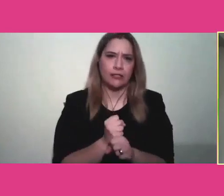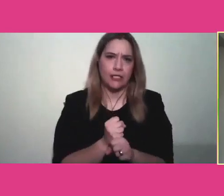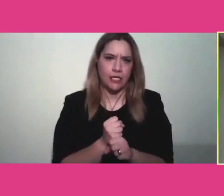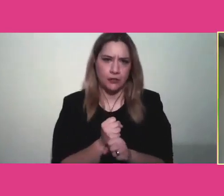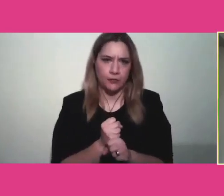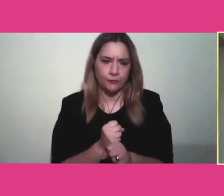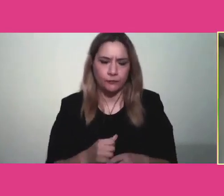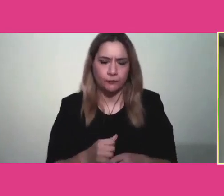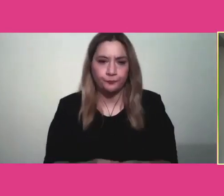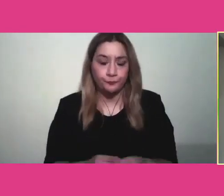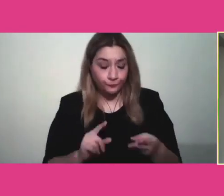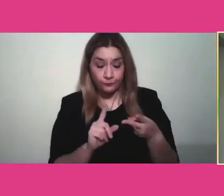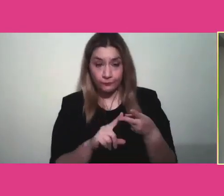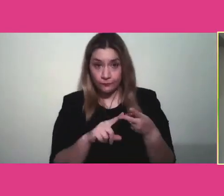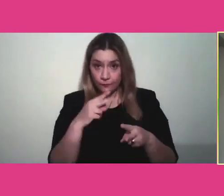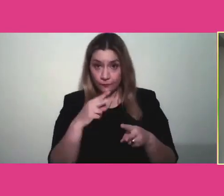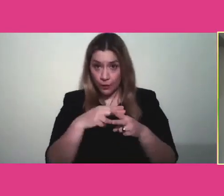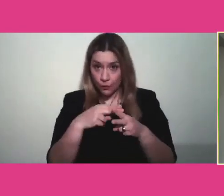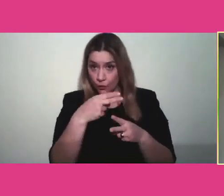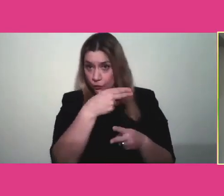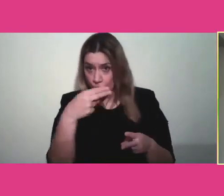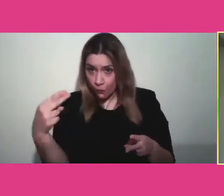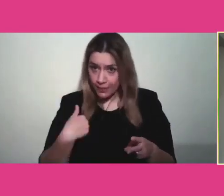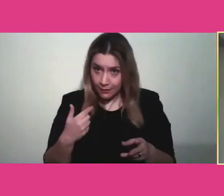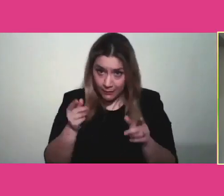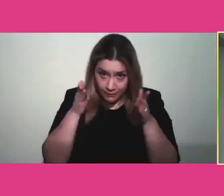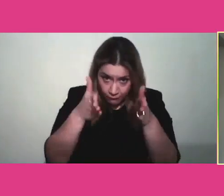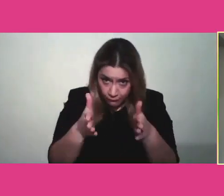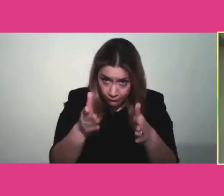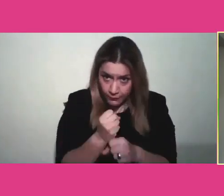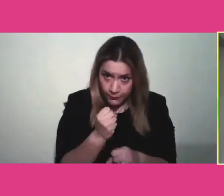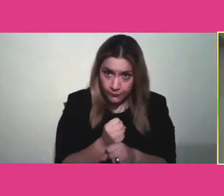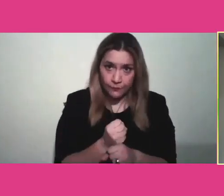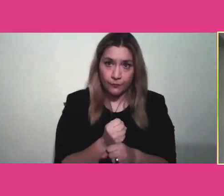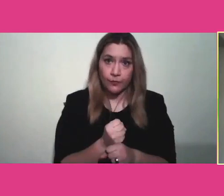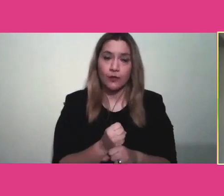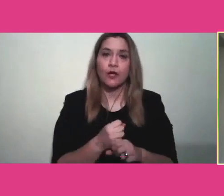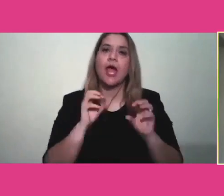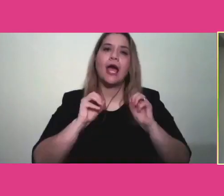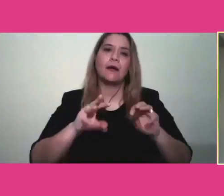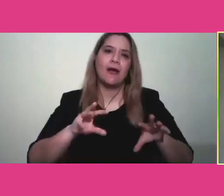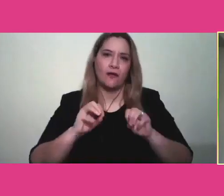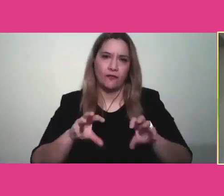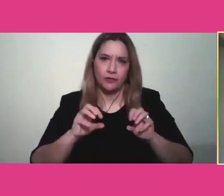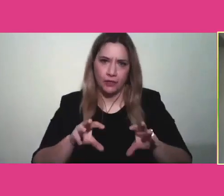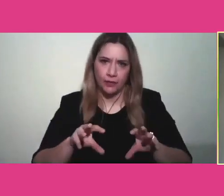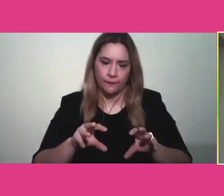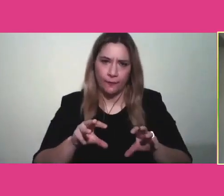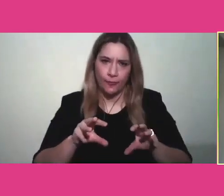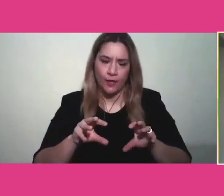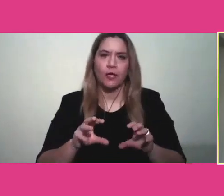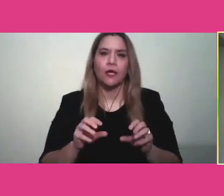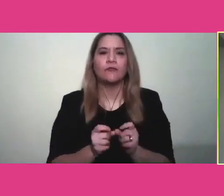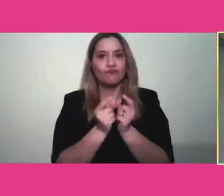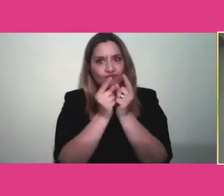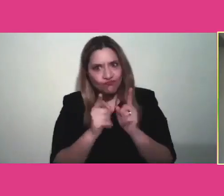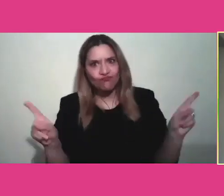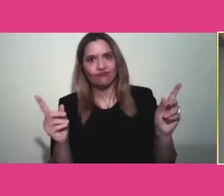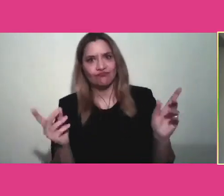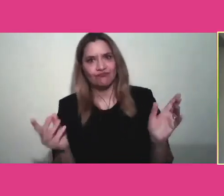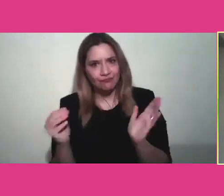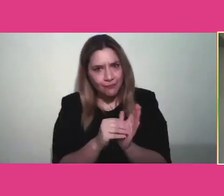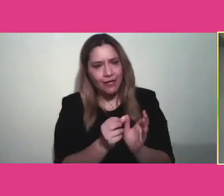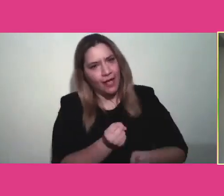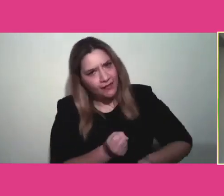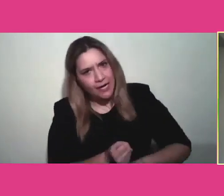Ο δεύτερος τομέας στον οποίο εργαζόμαστε είναι η εκπαίδευση, η καινοτομία και η